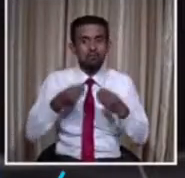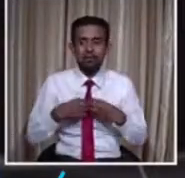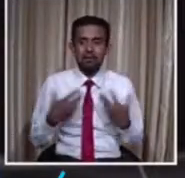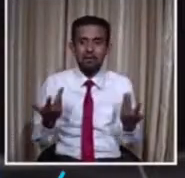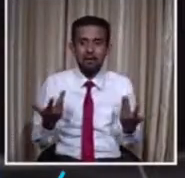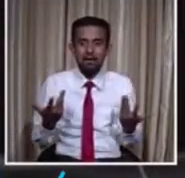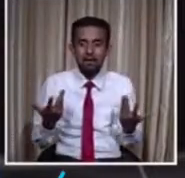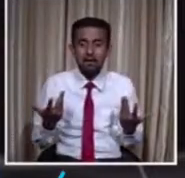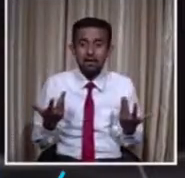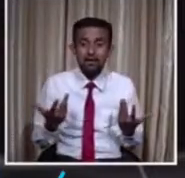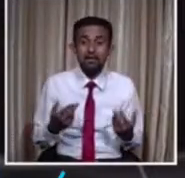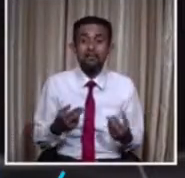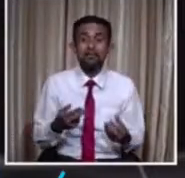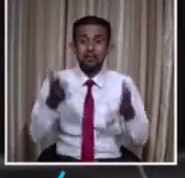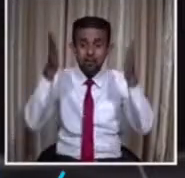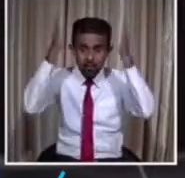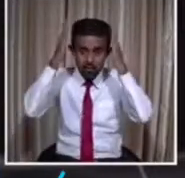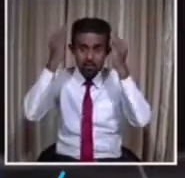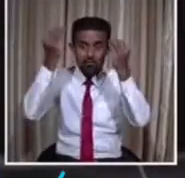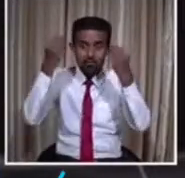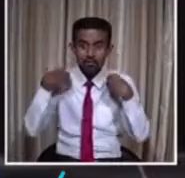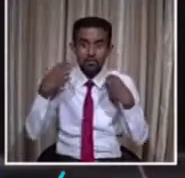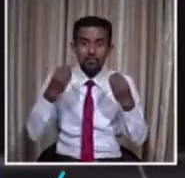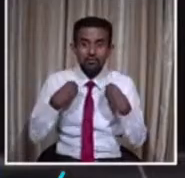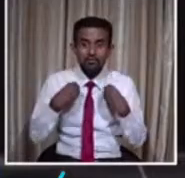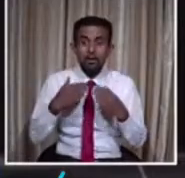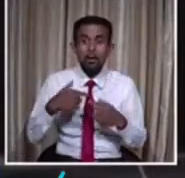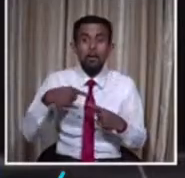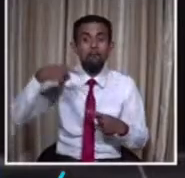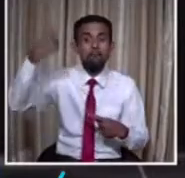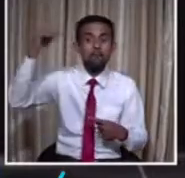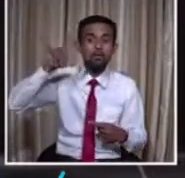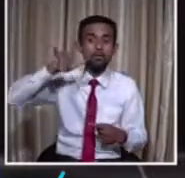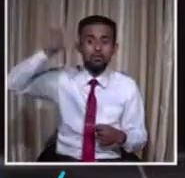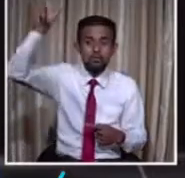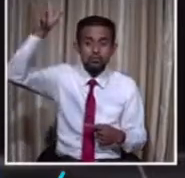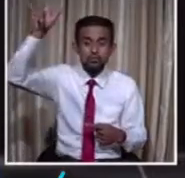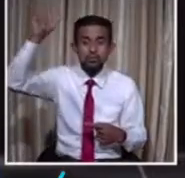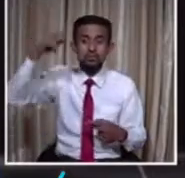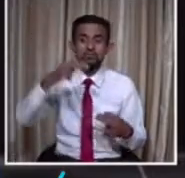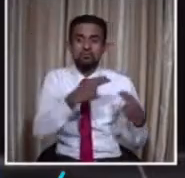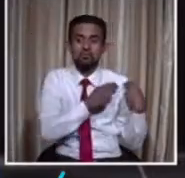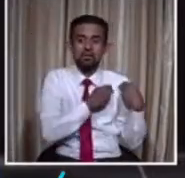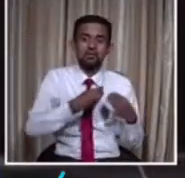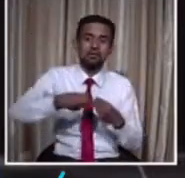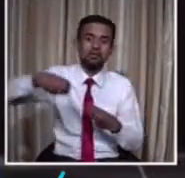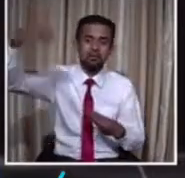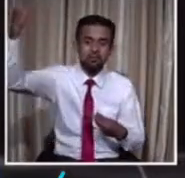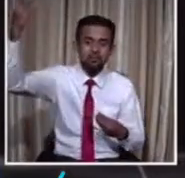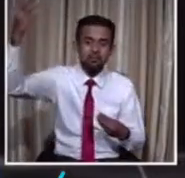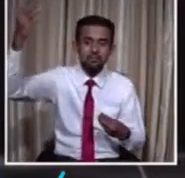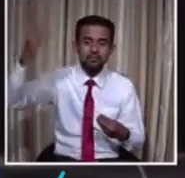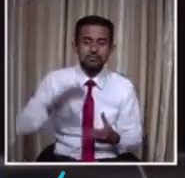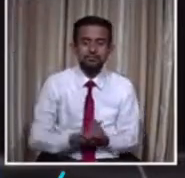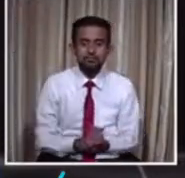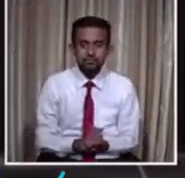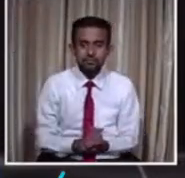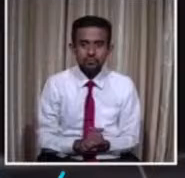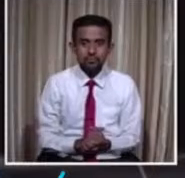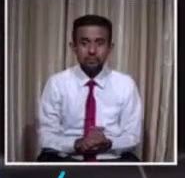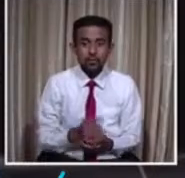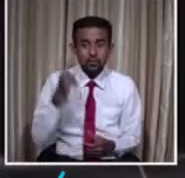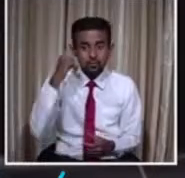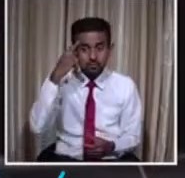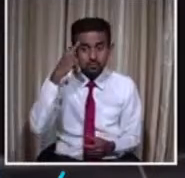Atau tuhne bete ni bete not? Peter ata ke balu atau tunggu atau golu atau misa bina kata apa ni bayi? Eni sa,